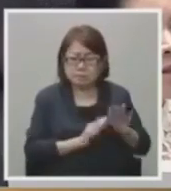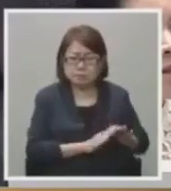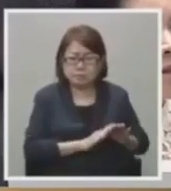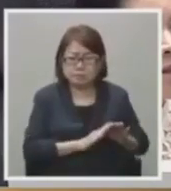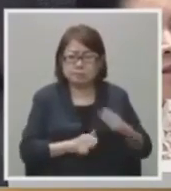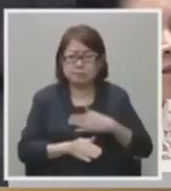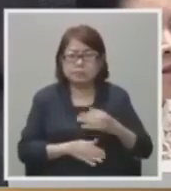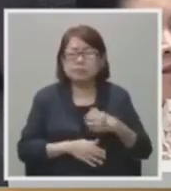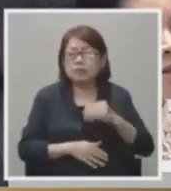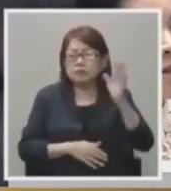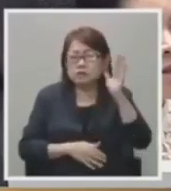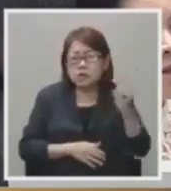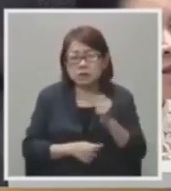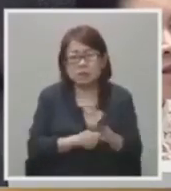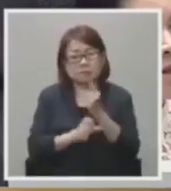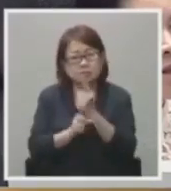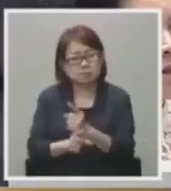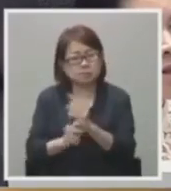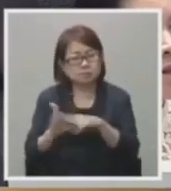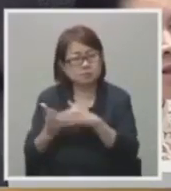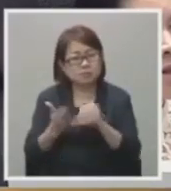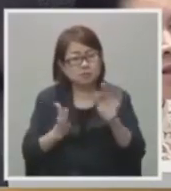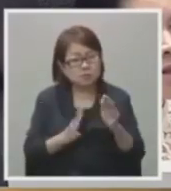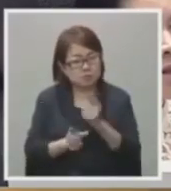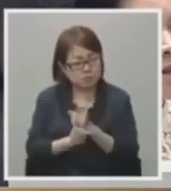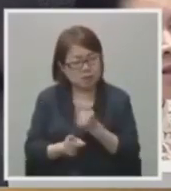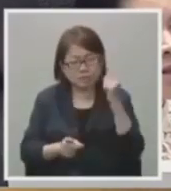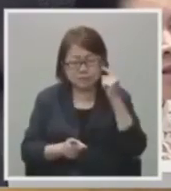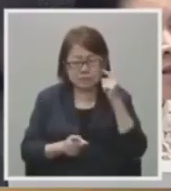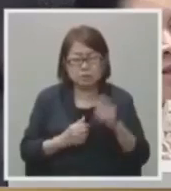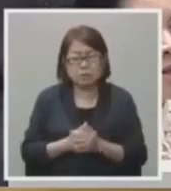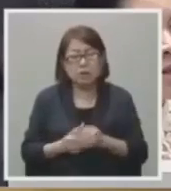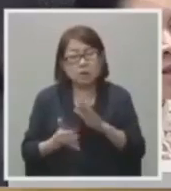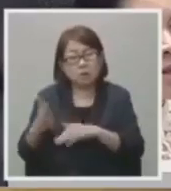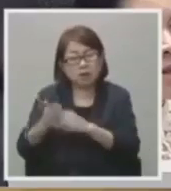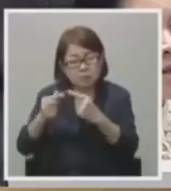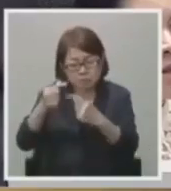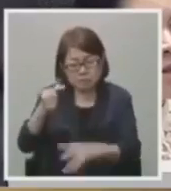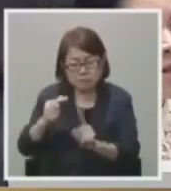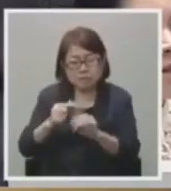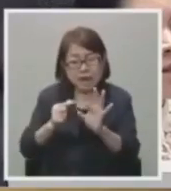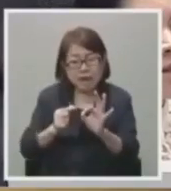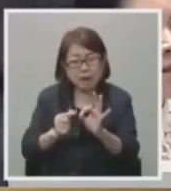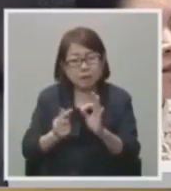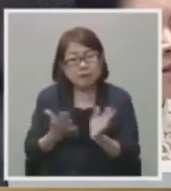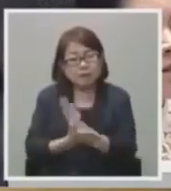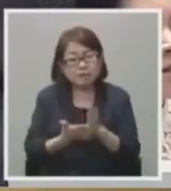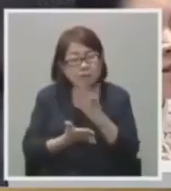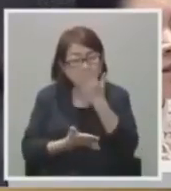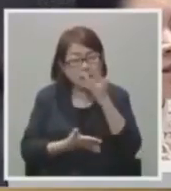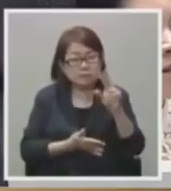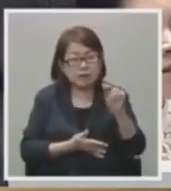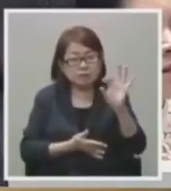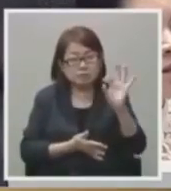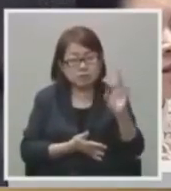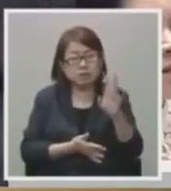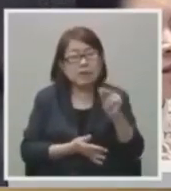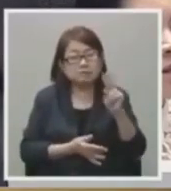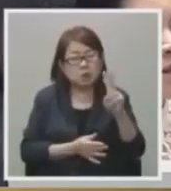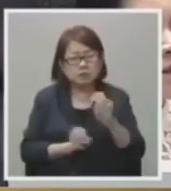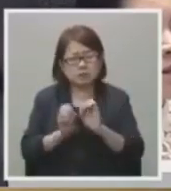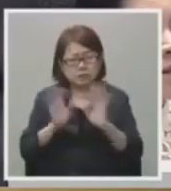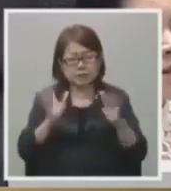มเชื่อว่าท่านจะทำตามนโยบายของท่านนโยบายข้อที่9หน้า32ท่านพูดไว้ชัดท่